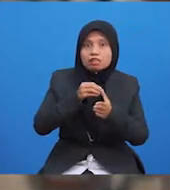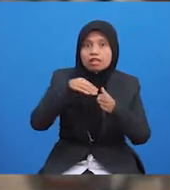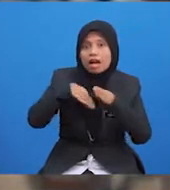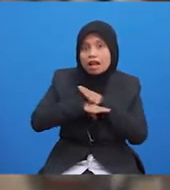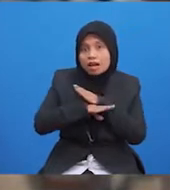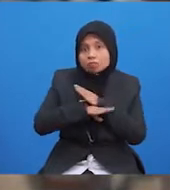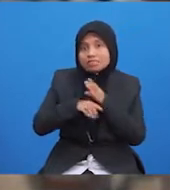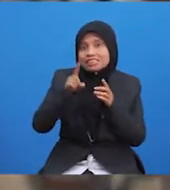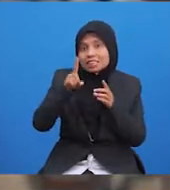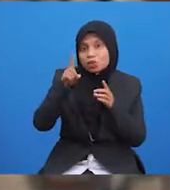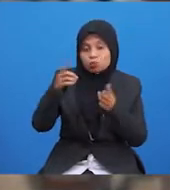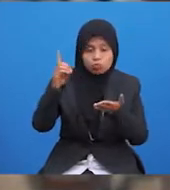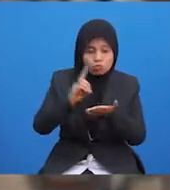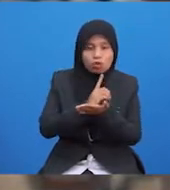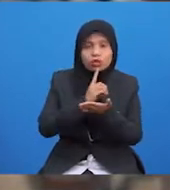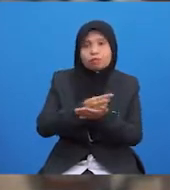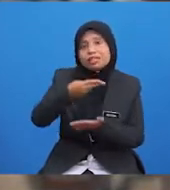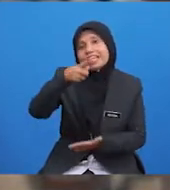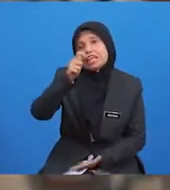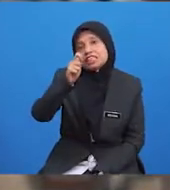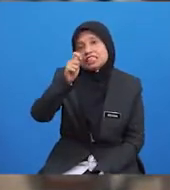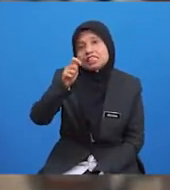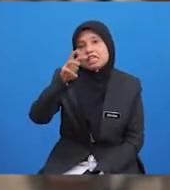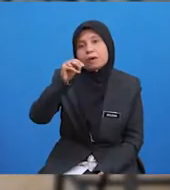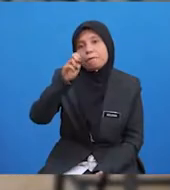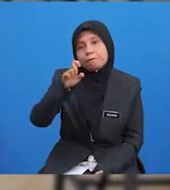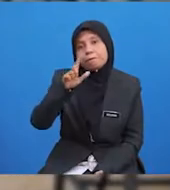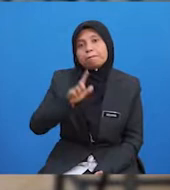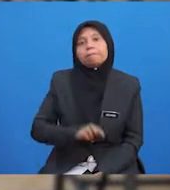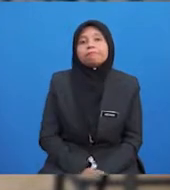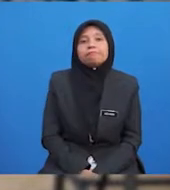dalam suatu dokumen HTML.